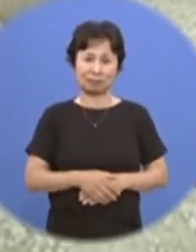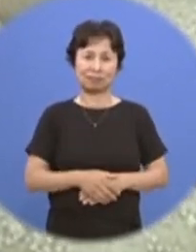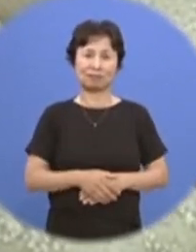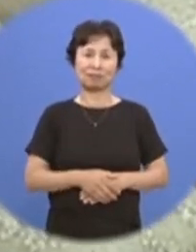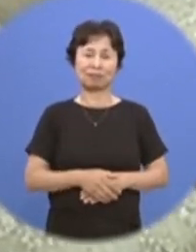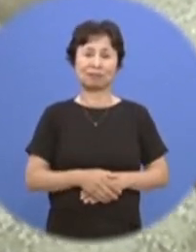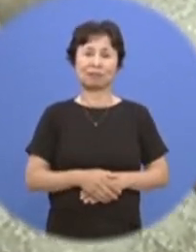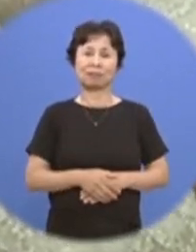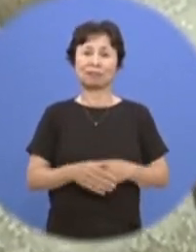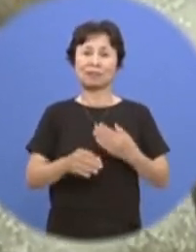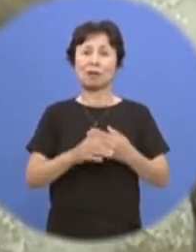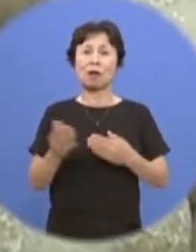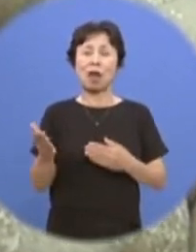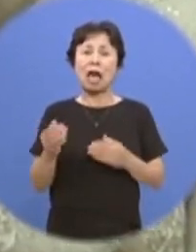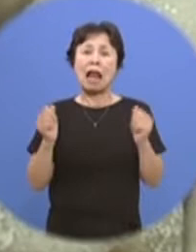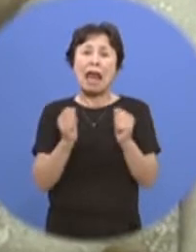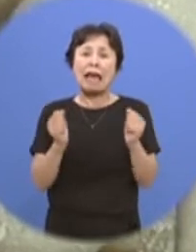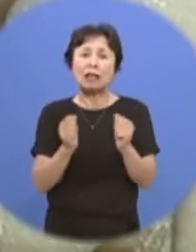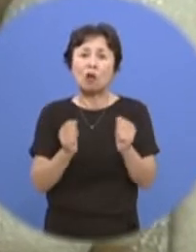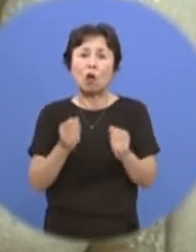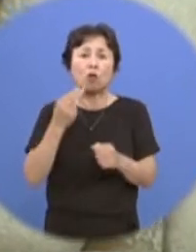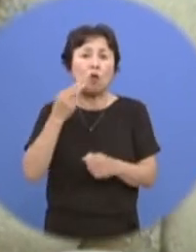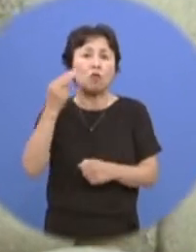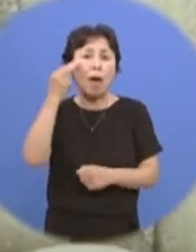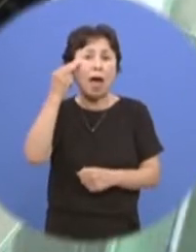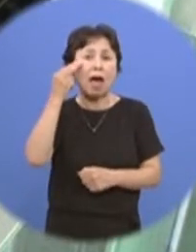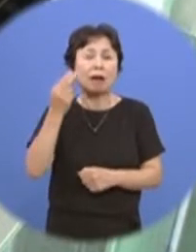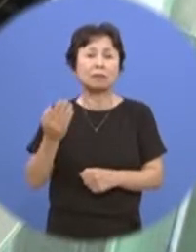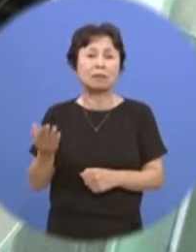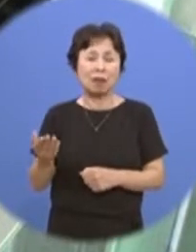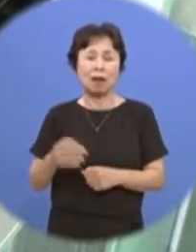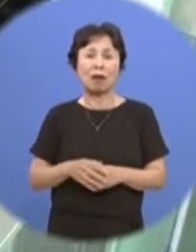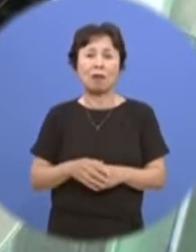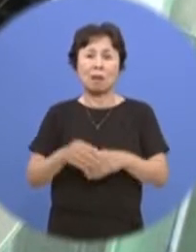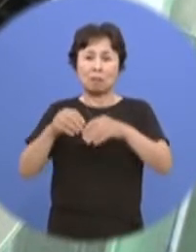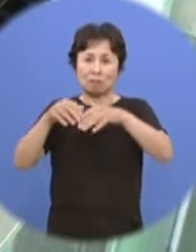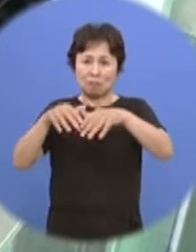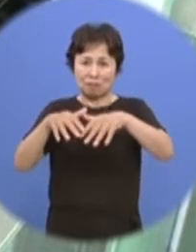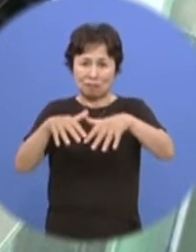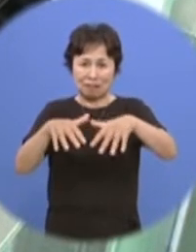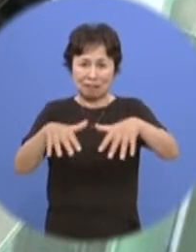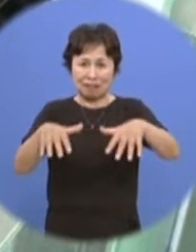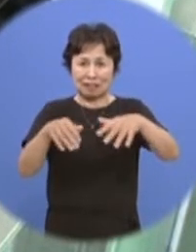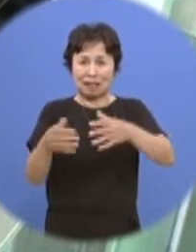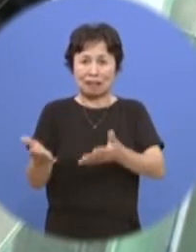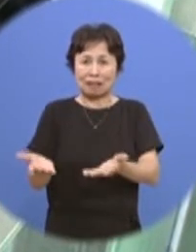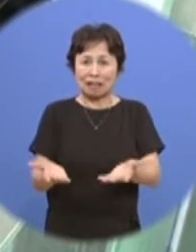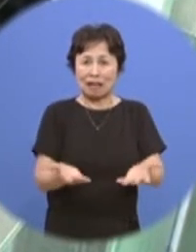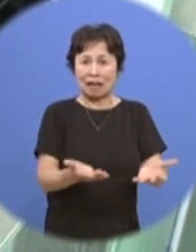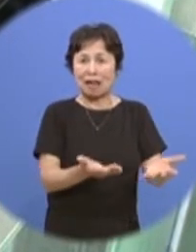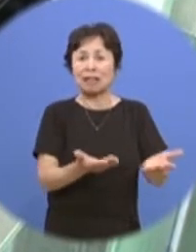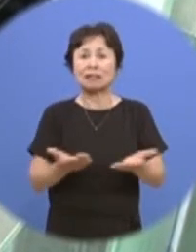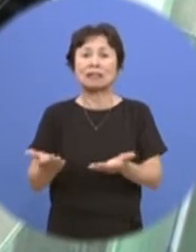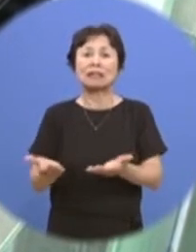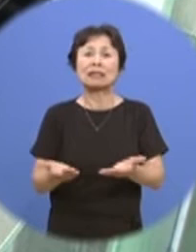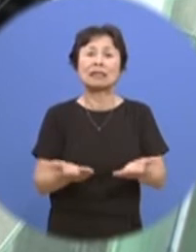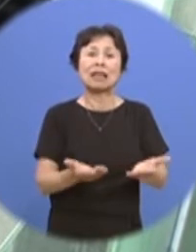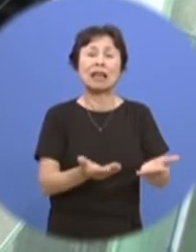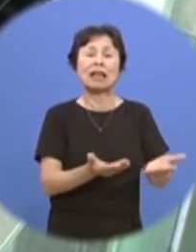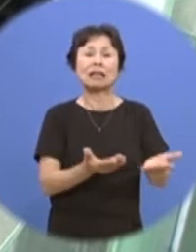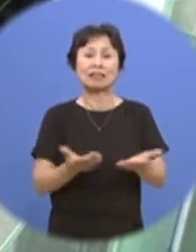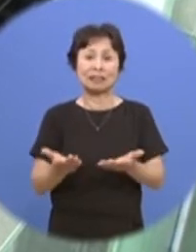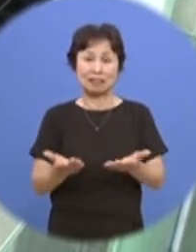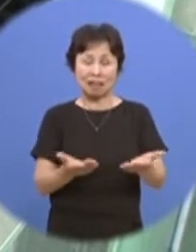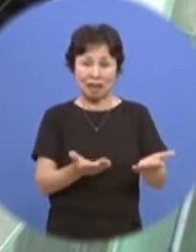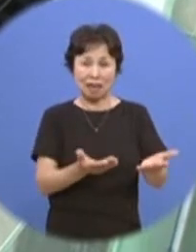ています。例えばこれは冷凍の梅なんですけれども、食品素材などを一定の速度で流しながら連続